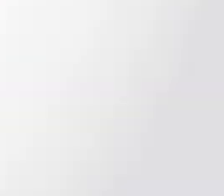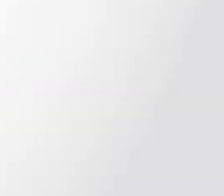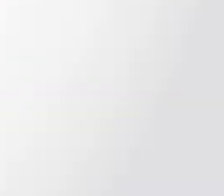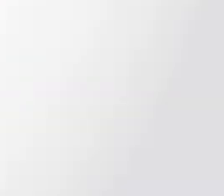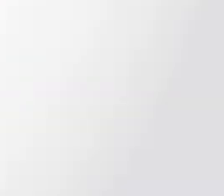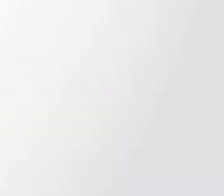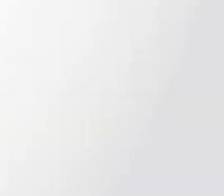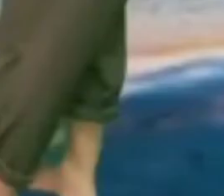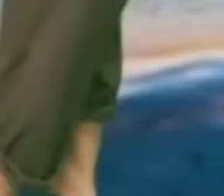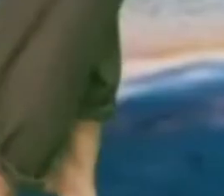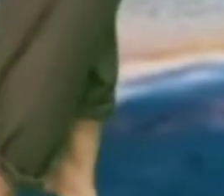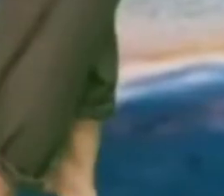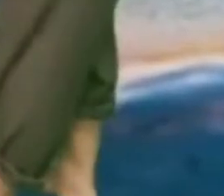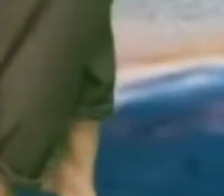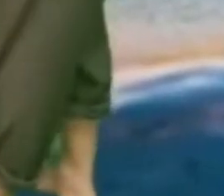TV KPM.